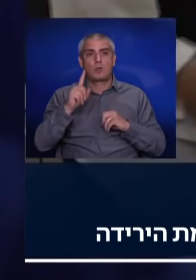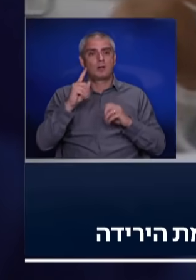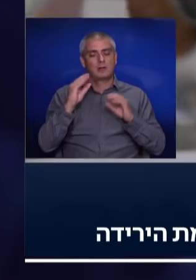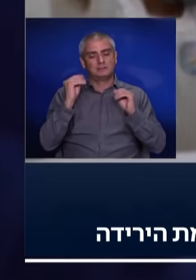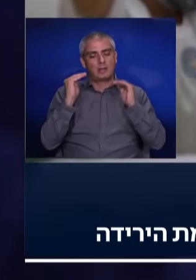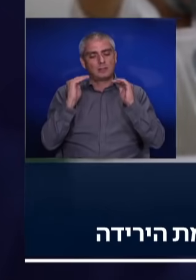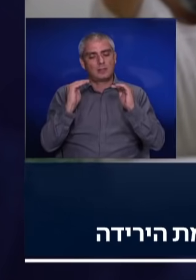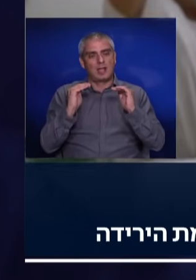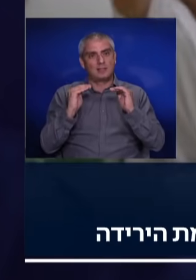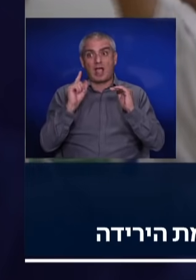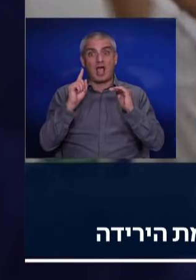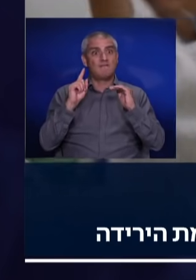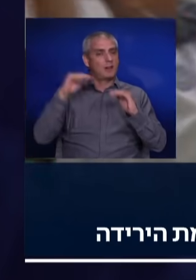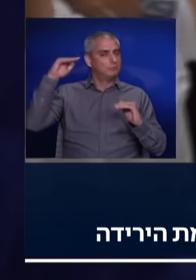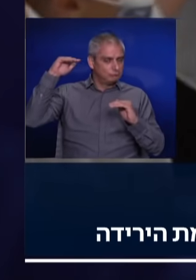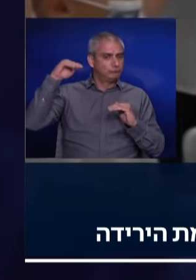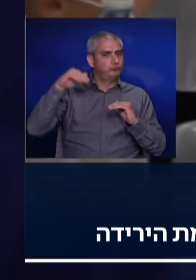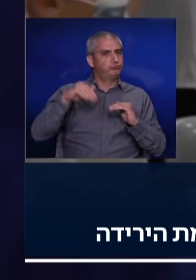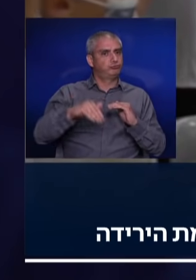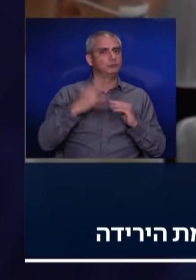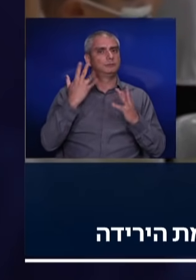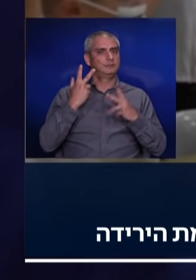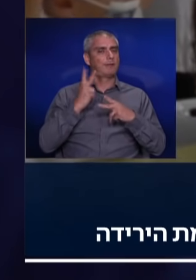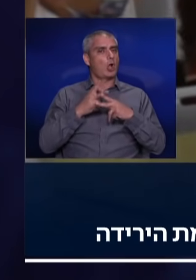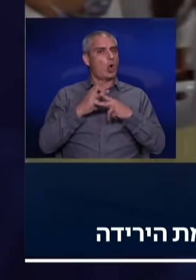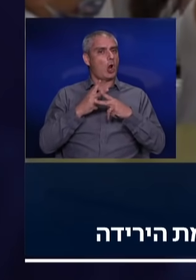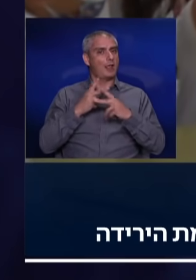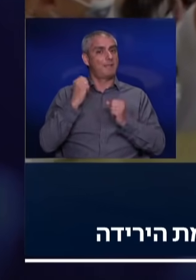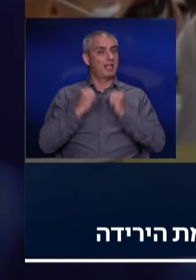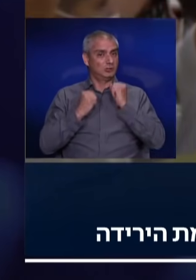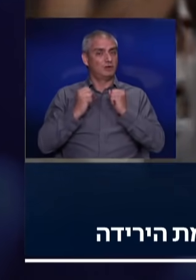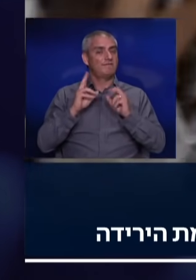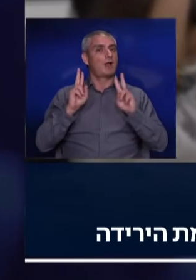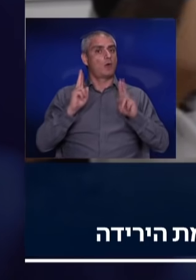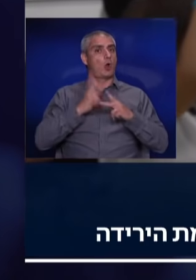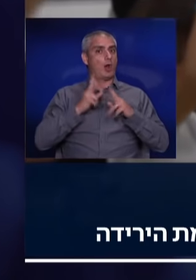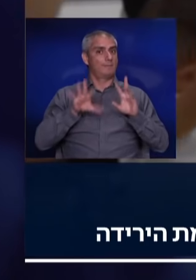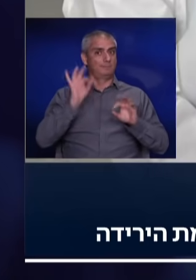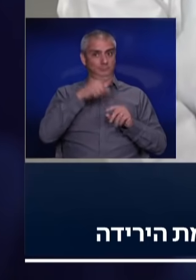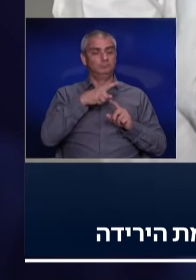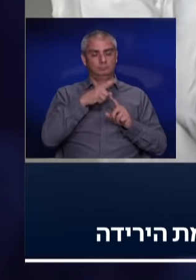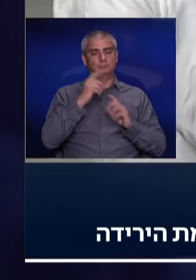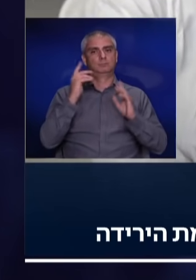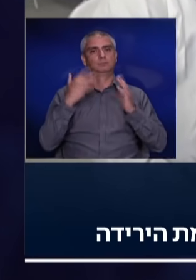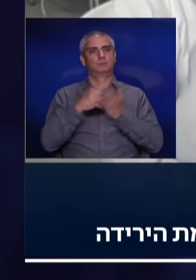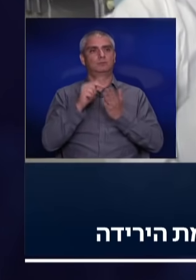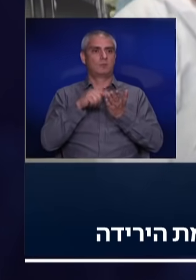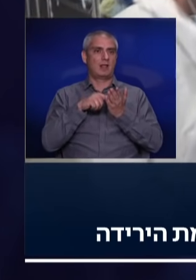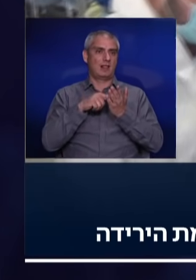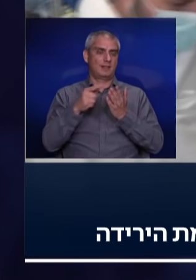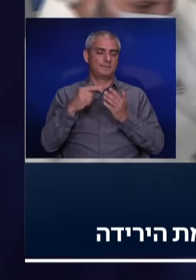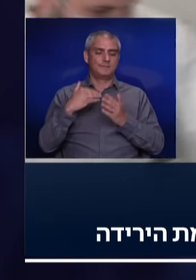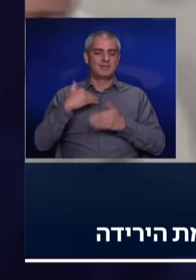אותה, אבל מגמת הירידה במספר המאומתים והחולים הקשים תימשך, כי אנחנו כנראה בסוף